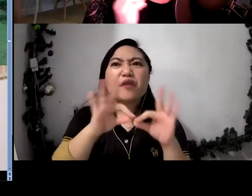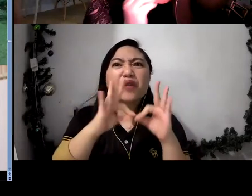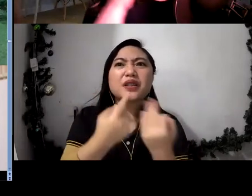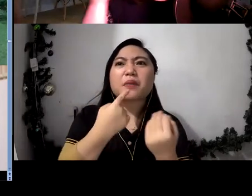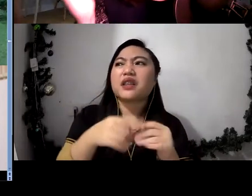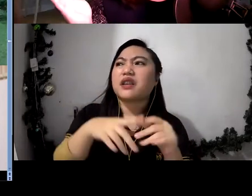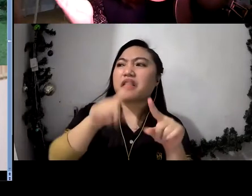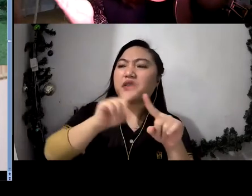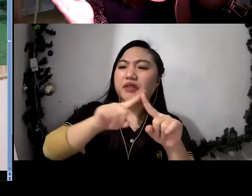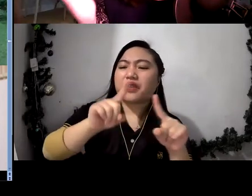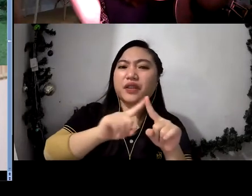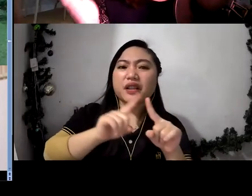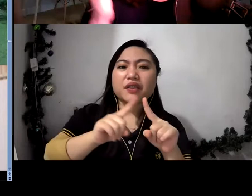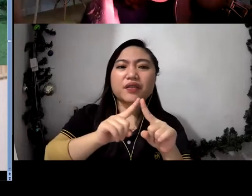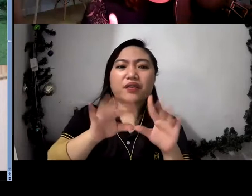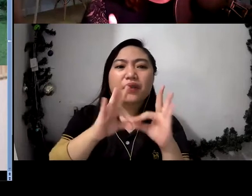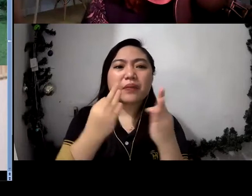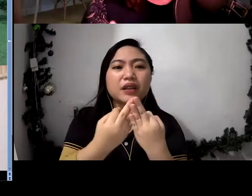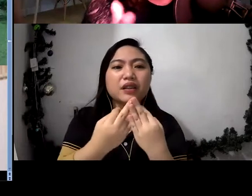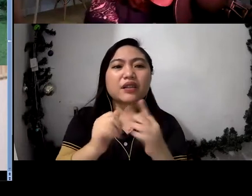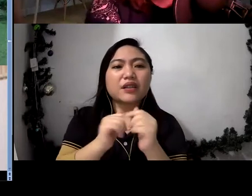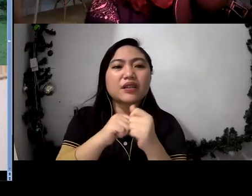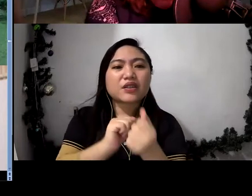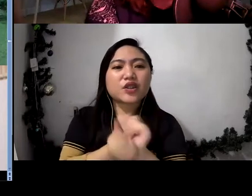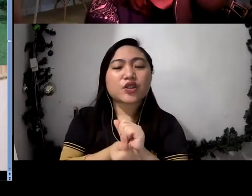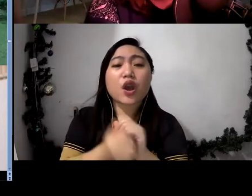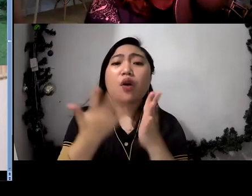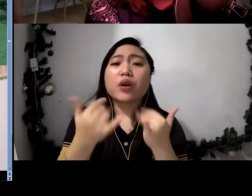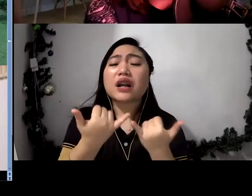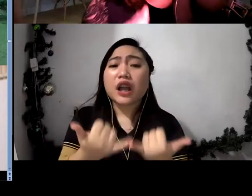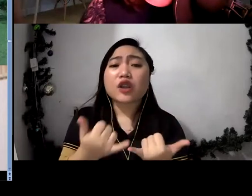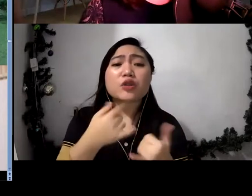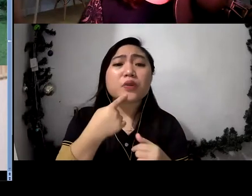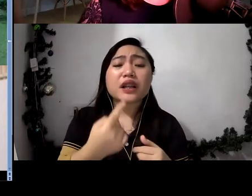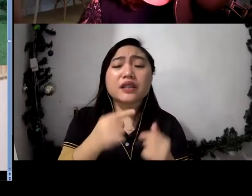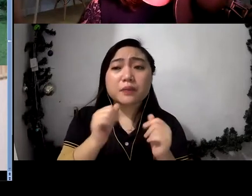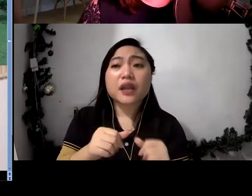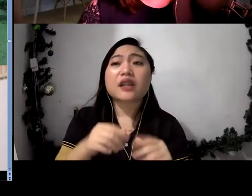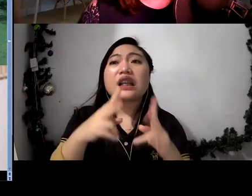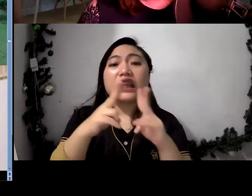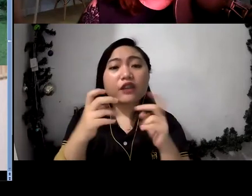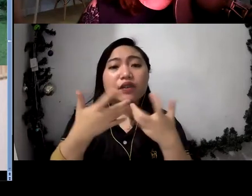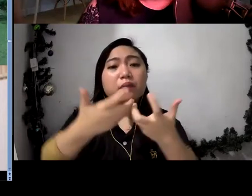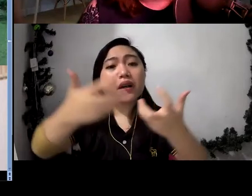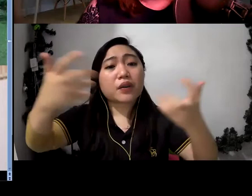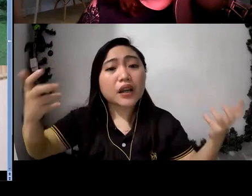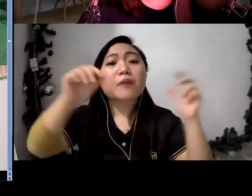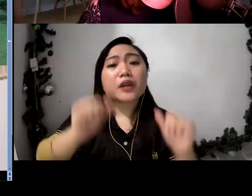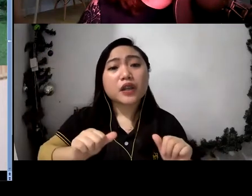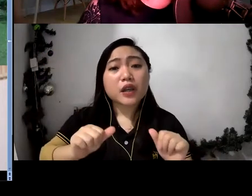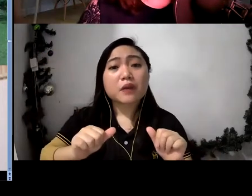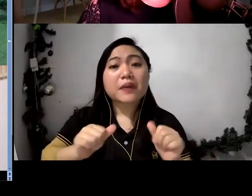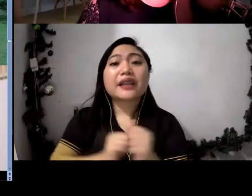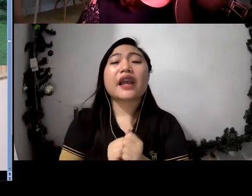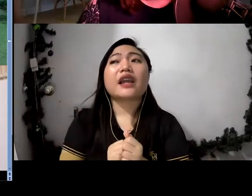natin maayos ang bata. Ngayon, sinasabi natin, kahit magkahiwalay, pwede pa rin makapagpalaki ng maayos na bata kesa naman,